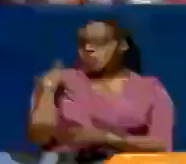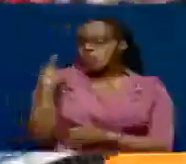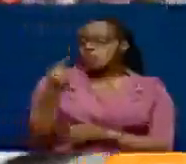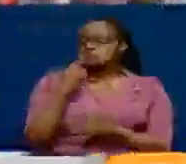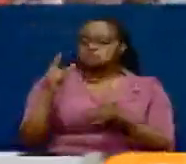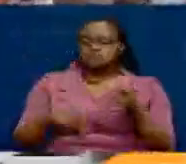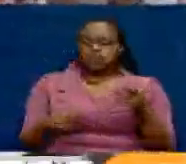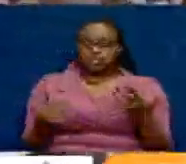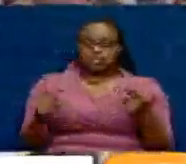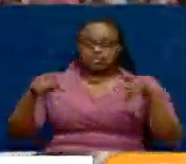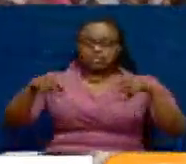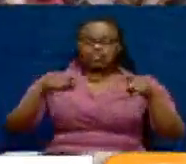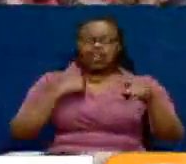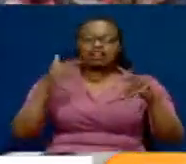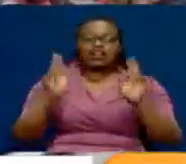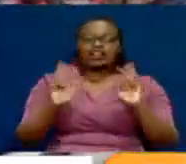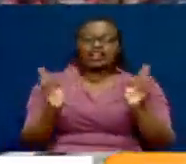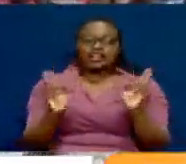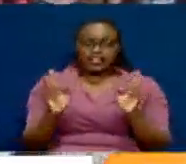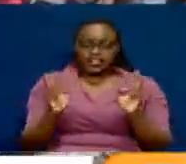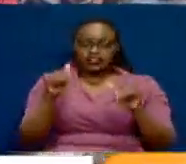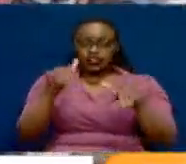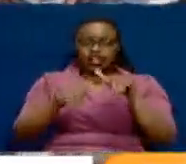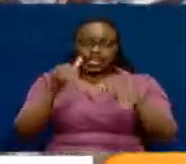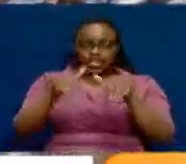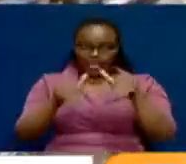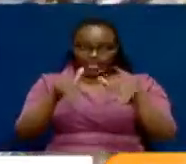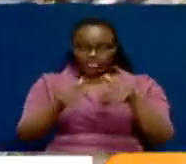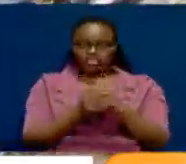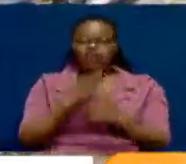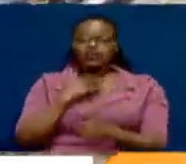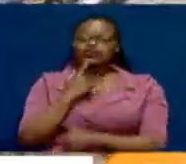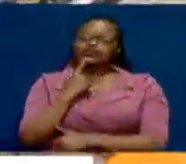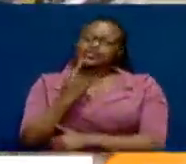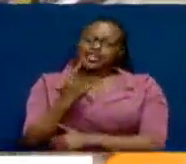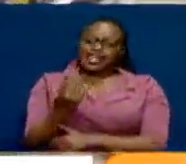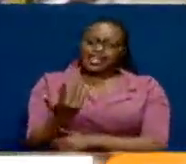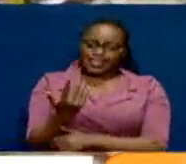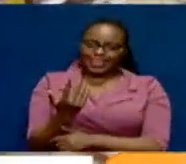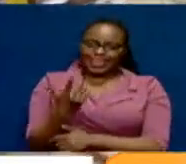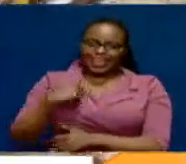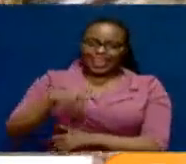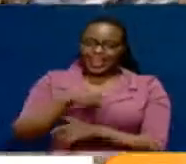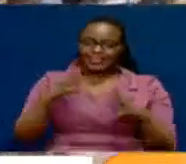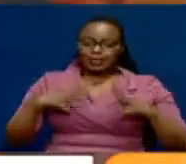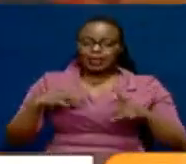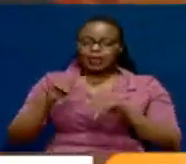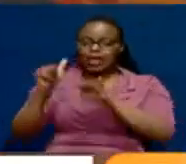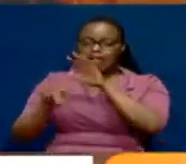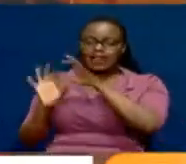amesema yeye ako tayari kwa uchaguzi. Nataka nimwambie sisi watu wa